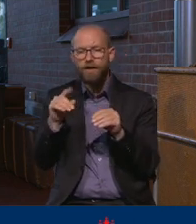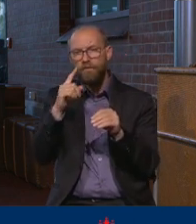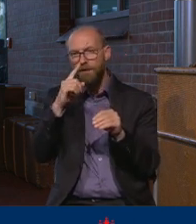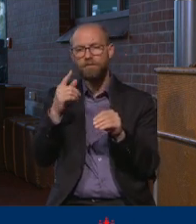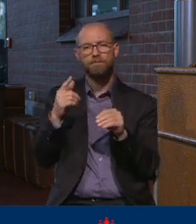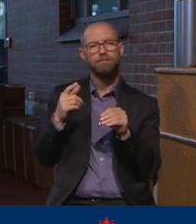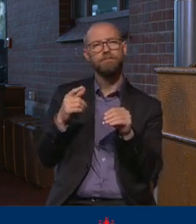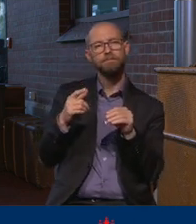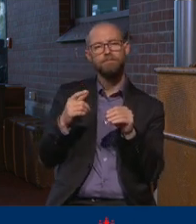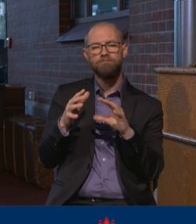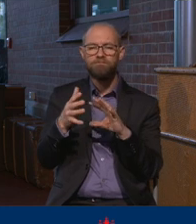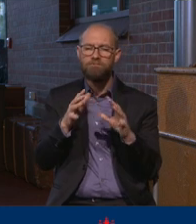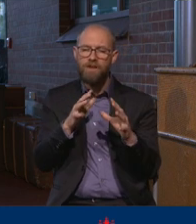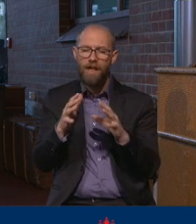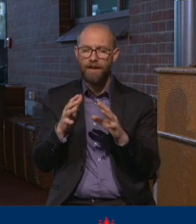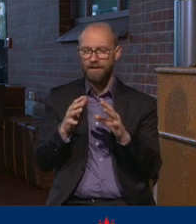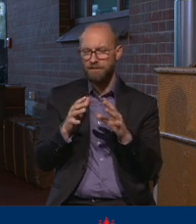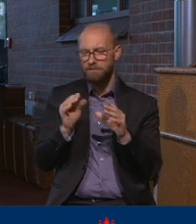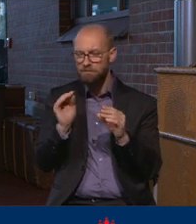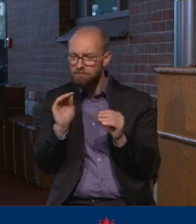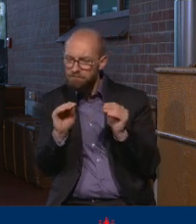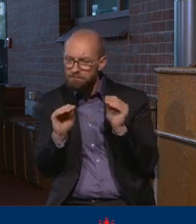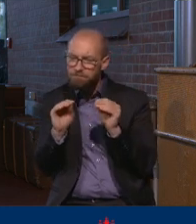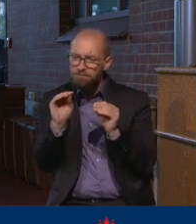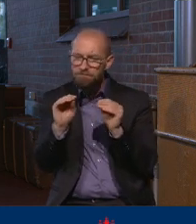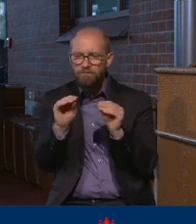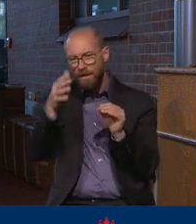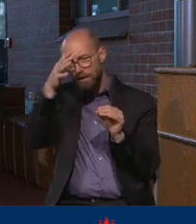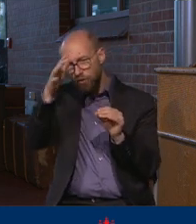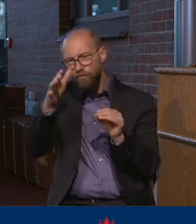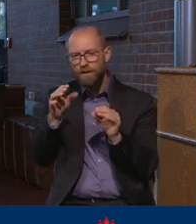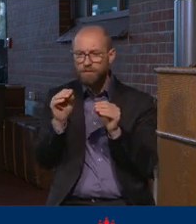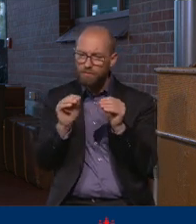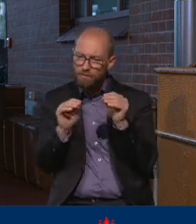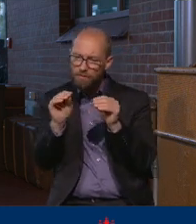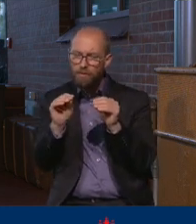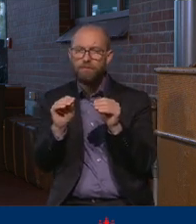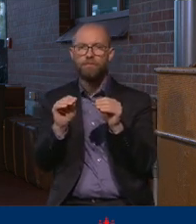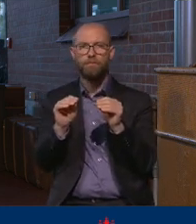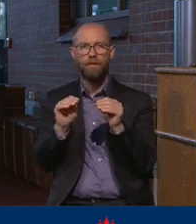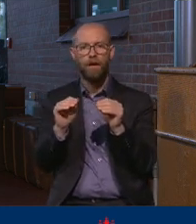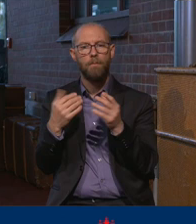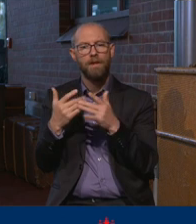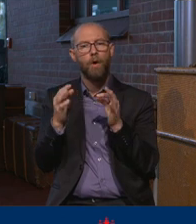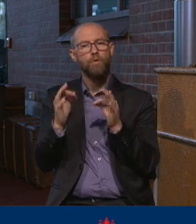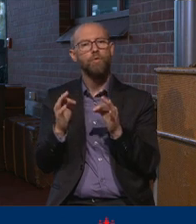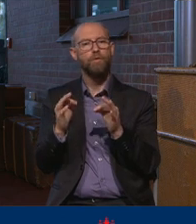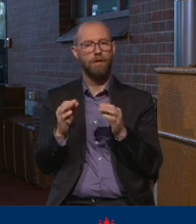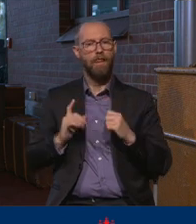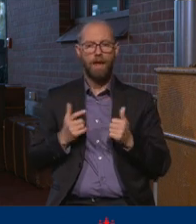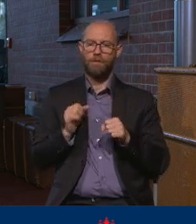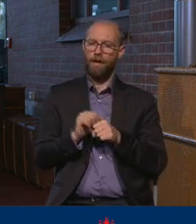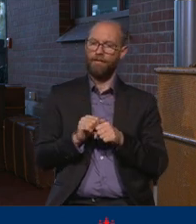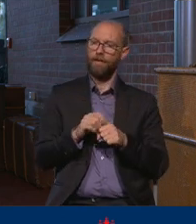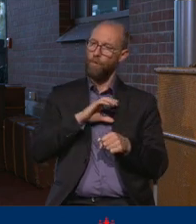durch vielleicht auch ein teil ungewöhnlich finden damit auch ganz gut leben können nicht dass wir jetzt den verkehr der glorifizieren wollen